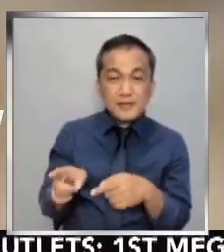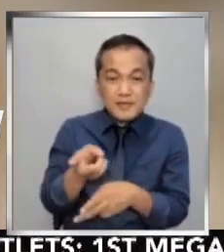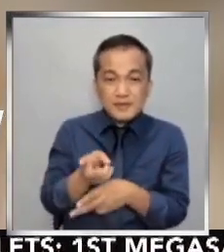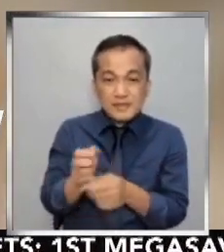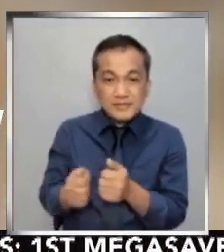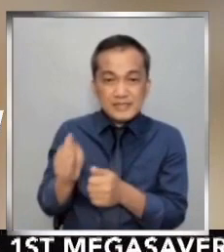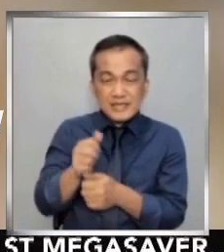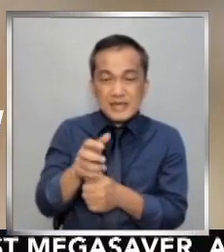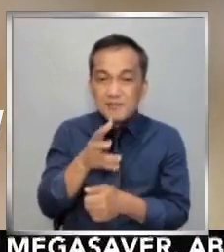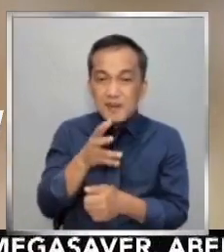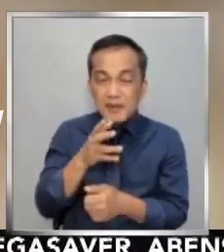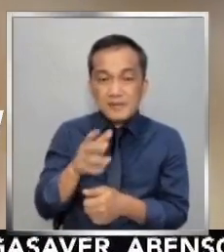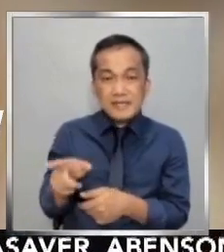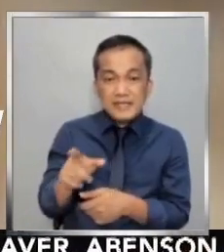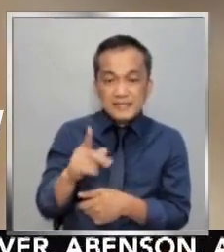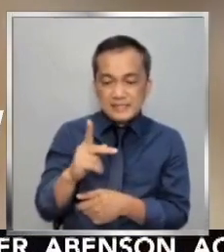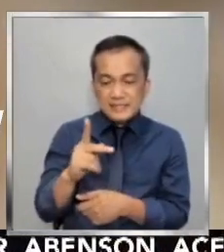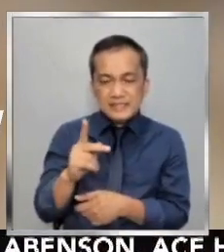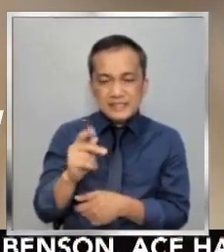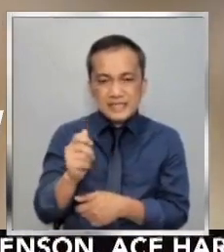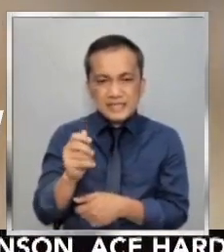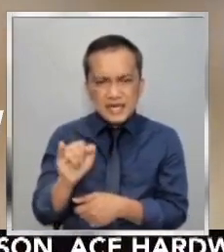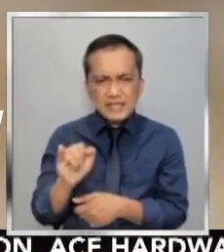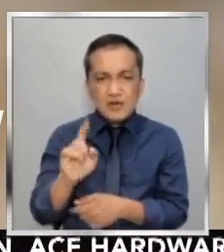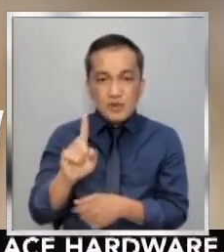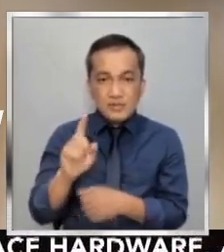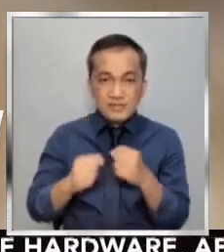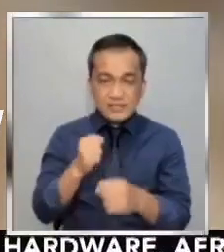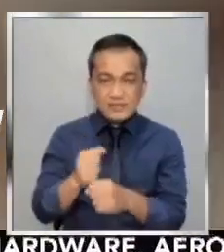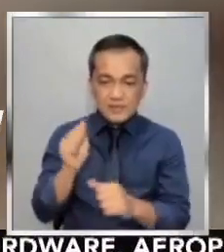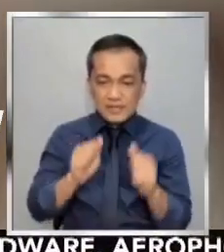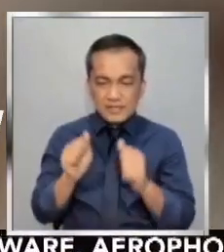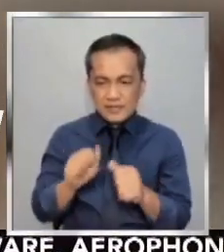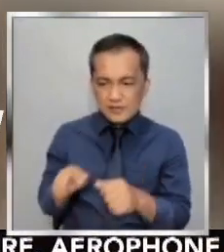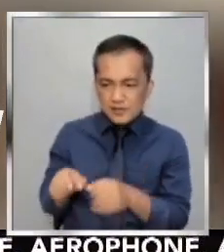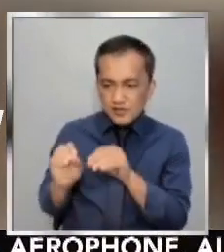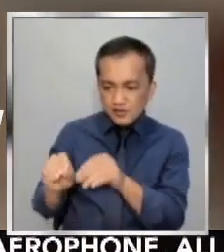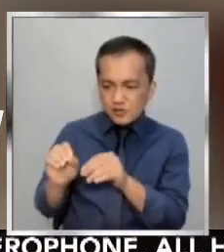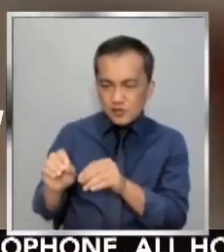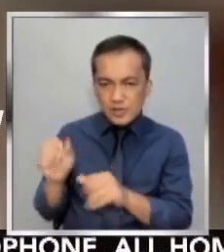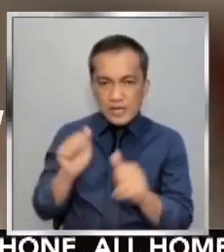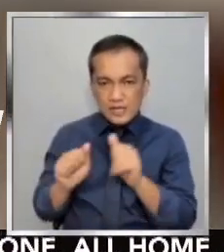raw umaarte ang kanyang alaga. Tinuruan daw niya umarte si Mulan nang